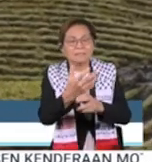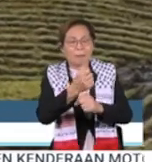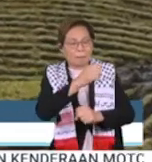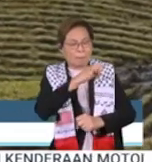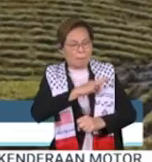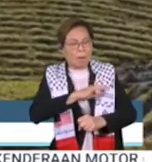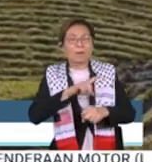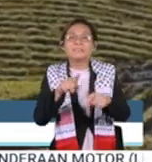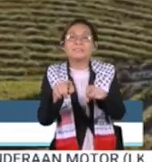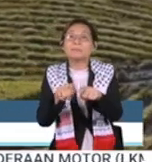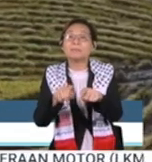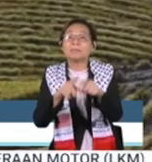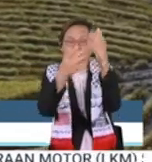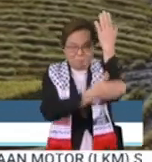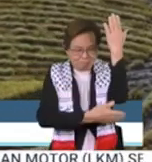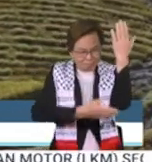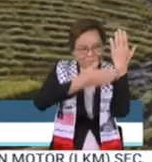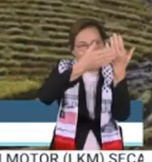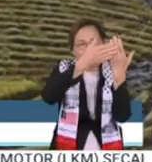sama di Semenanjung.